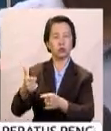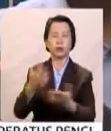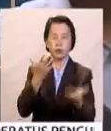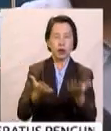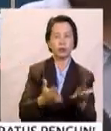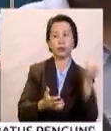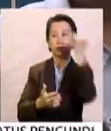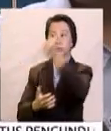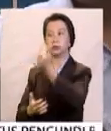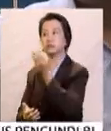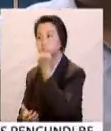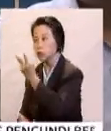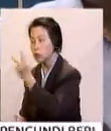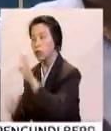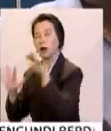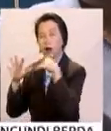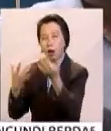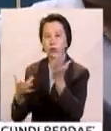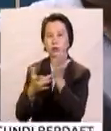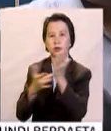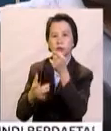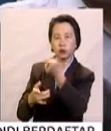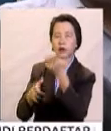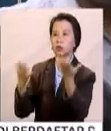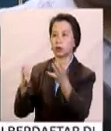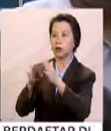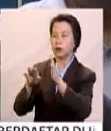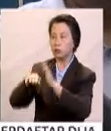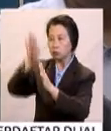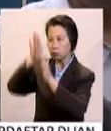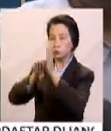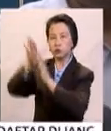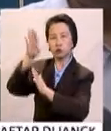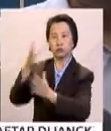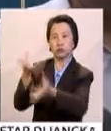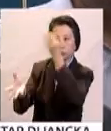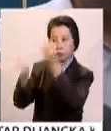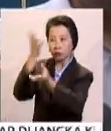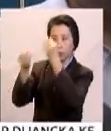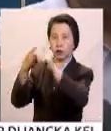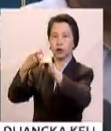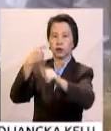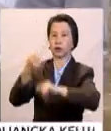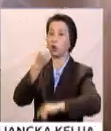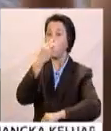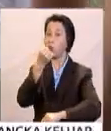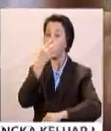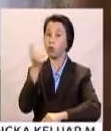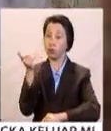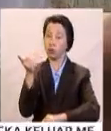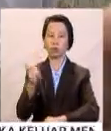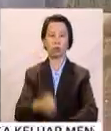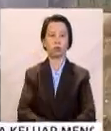sana dulu. Untuk tengok bagaimana pembangunan dan belajar dengan council di negeri di Hong Kong.